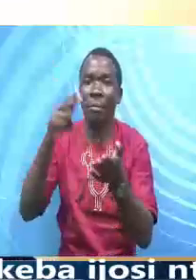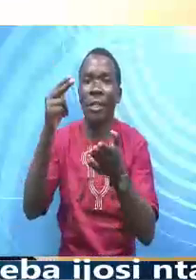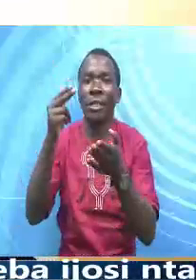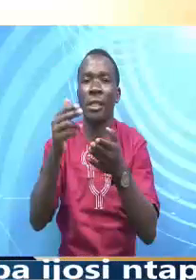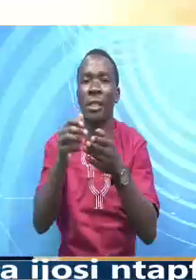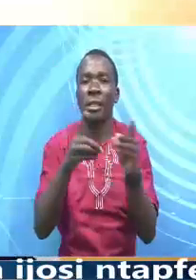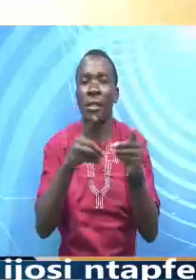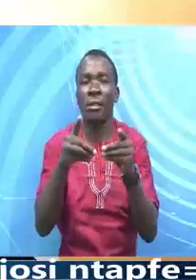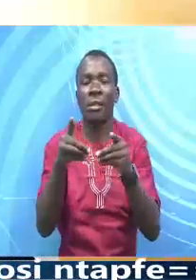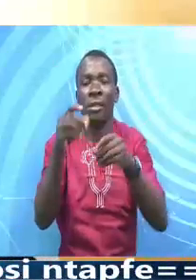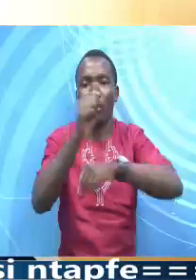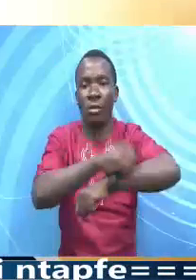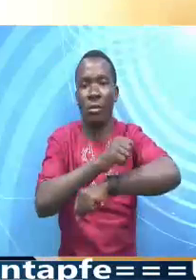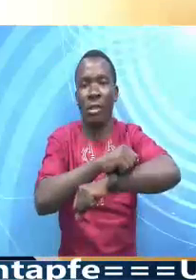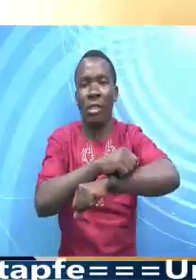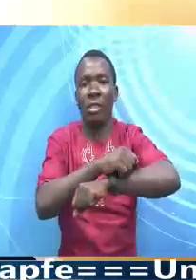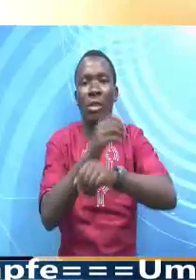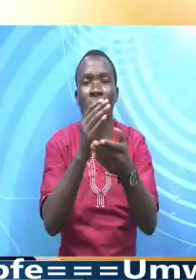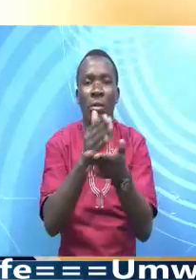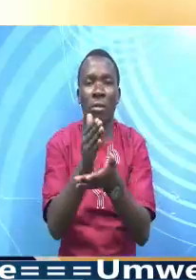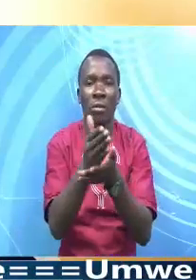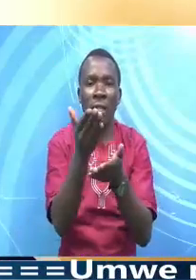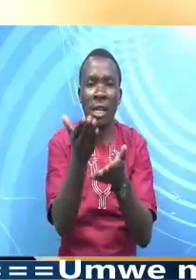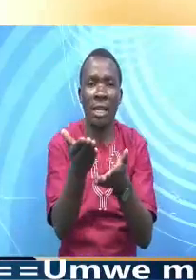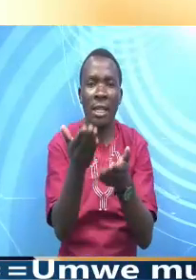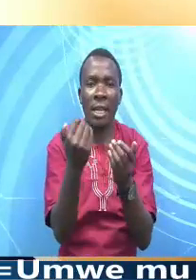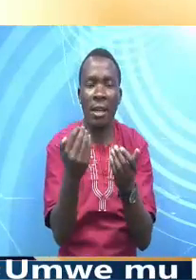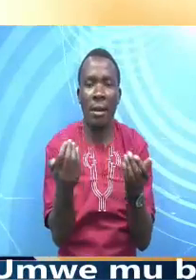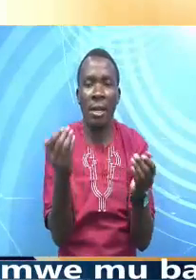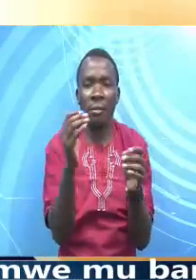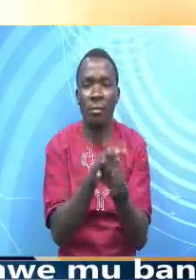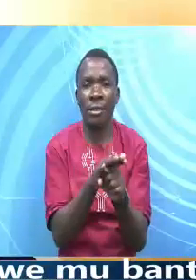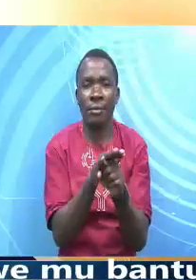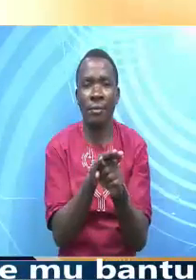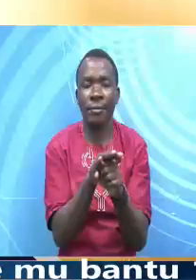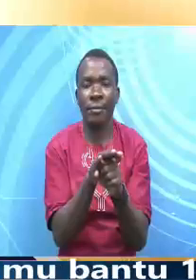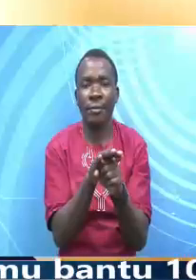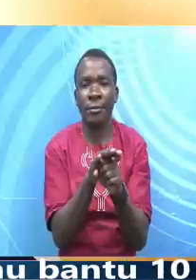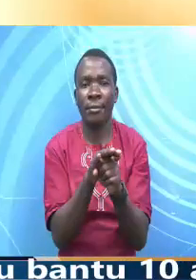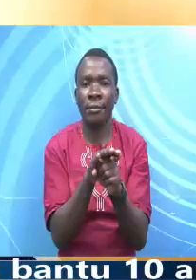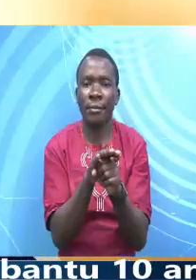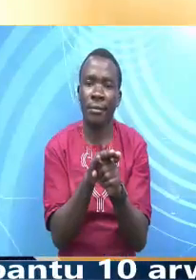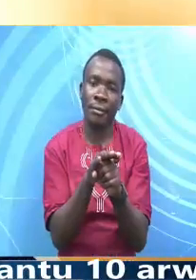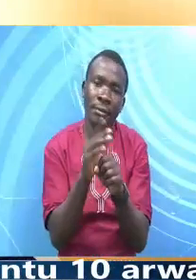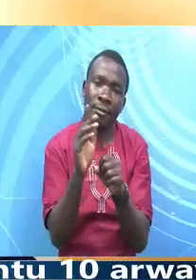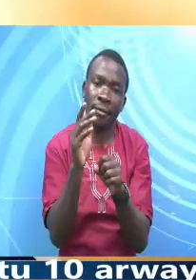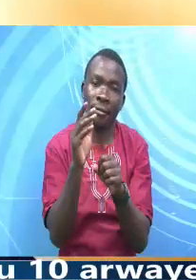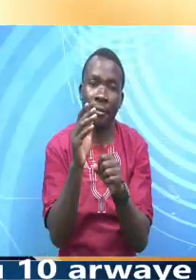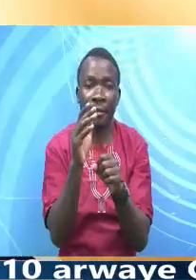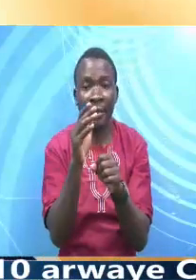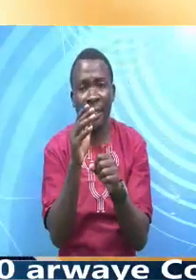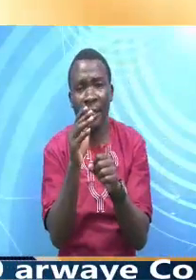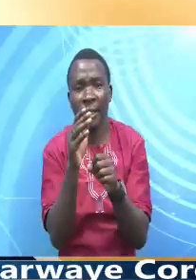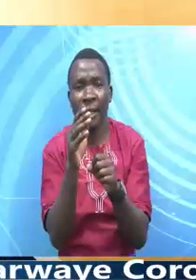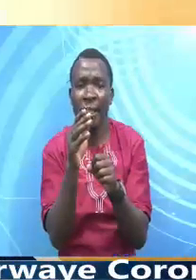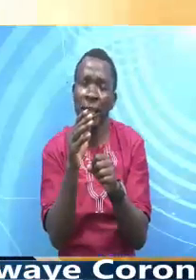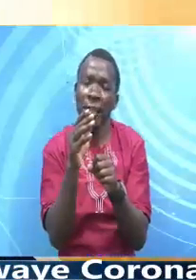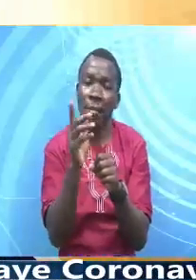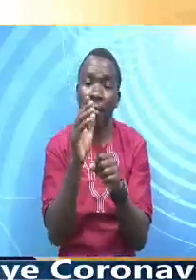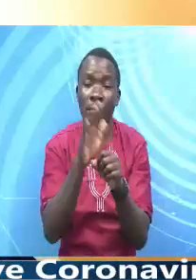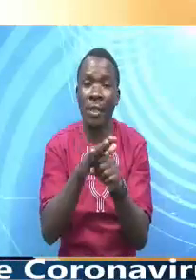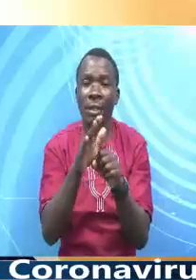nuko hari abana n'ubuzi bagifite imyumvire yo hasi si benshi ariko n'umwe ni nka babiri ku ijana